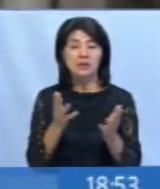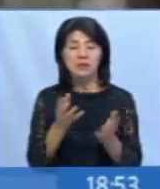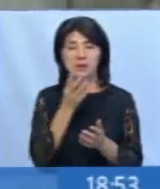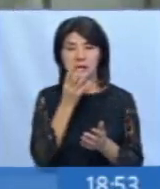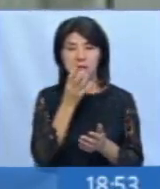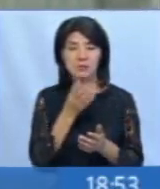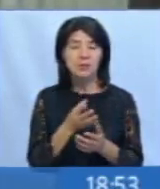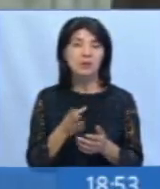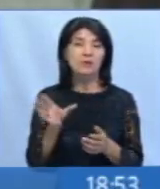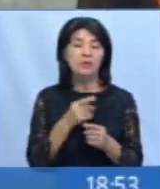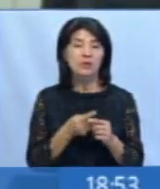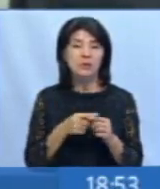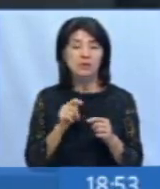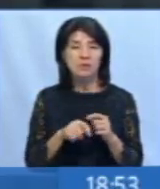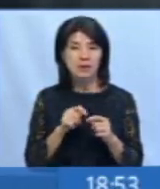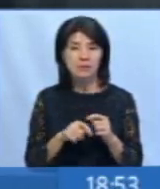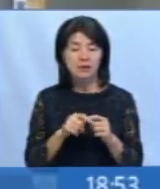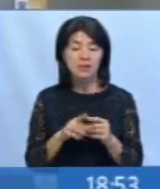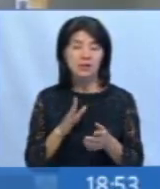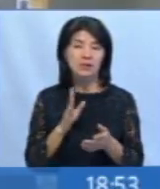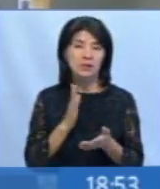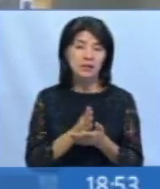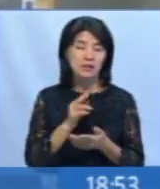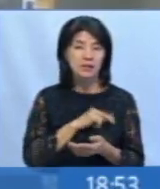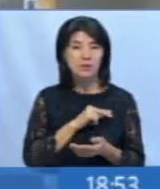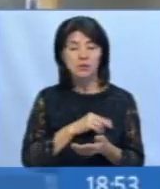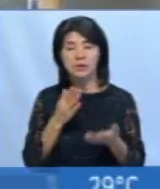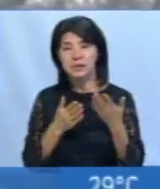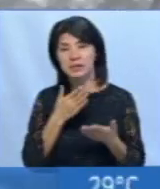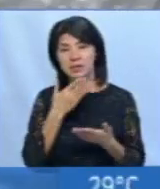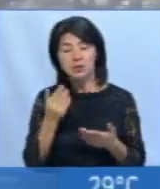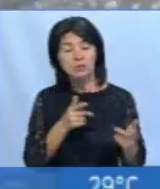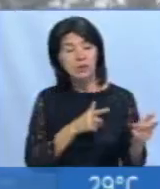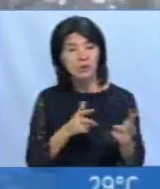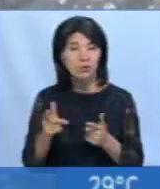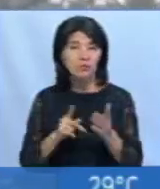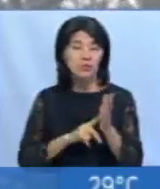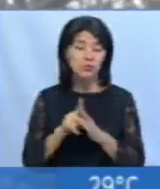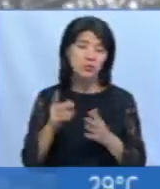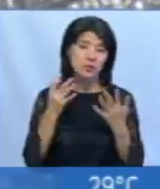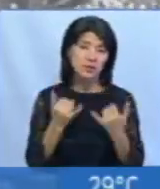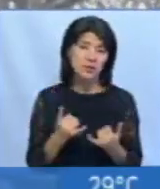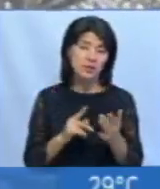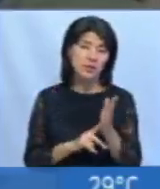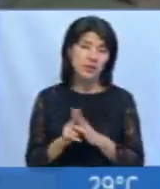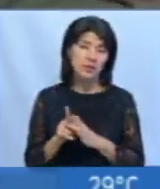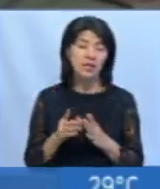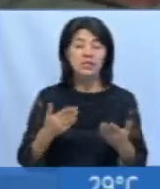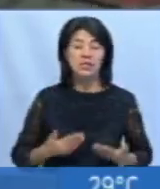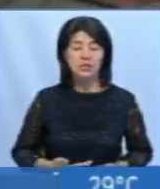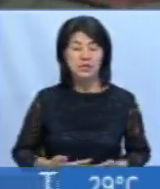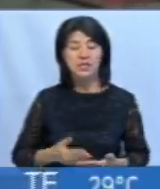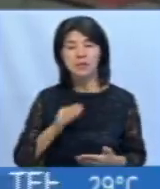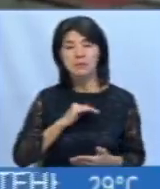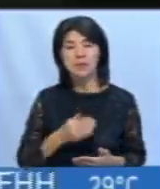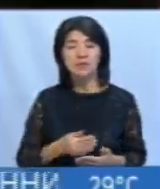эксплуатации, их проверка на неисправность и аварийность. Подготовку к отопительному сезону нужно начинать уже сейчас. Жителям частных домов следует проводить